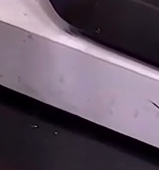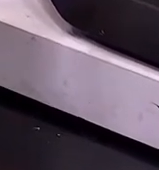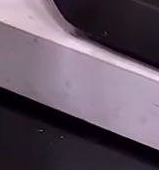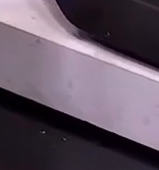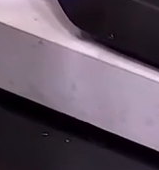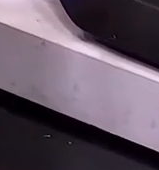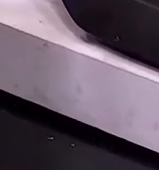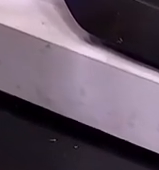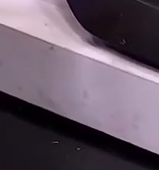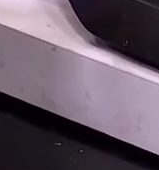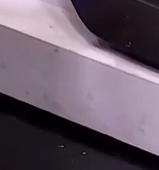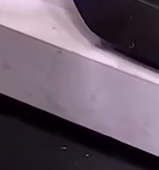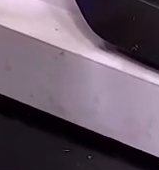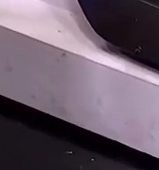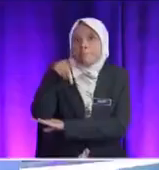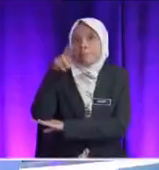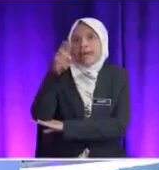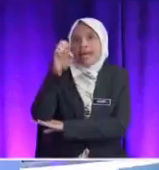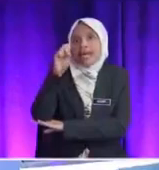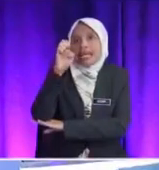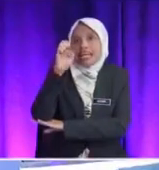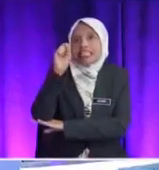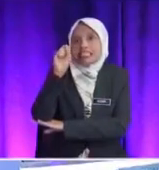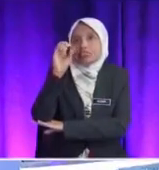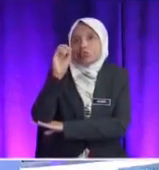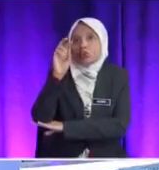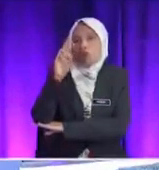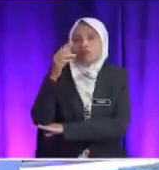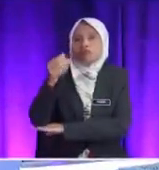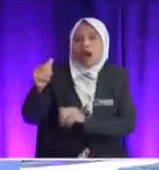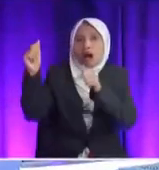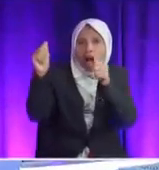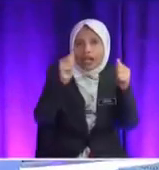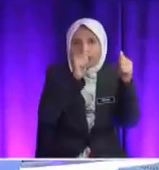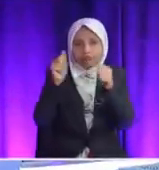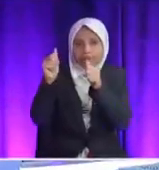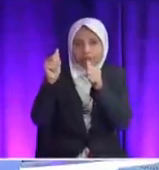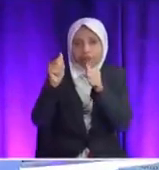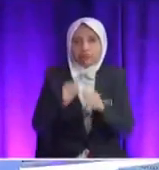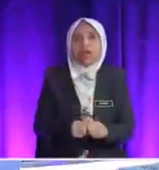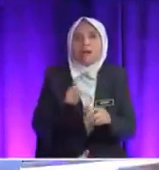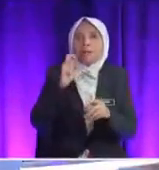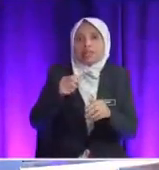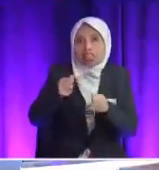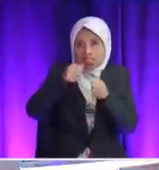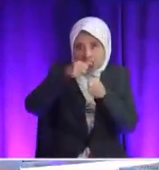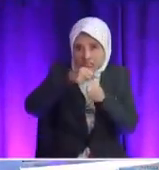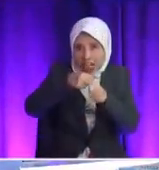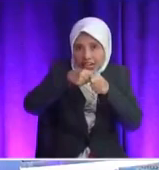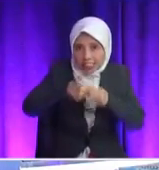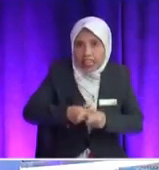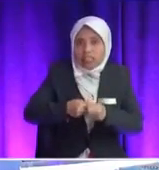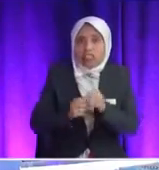bawah bye Oke yang ketiga kita masih ada aspri penyembuh tekanan tinggi manis